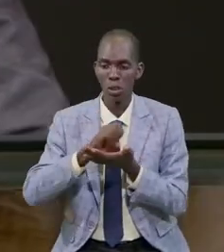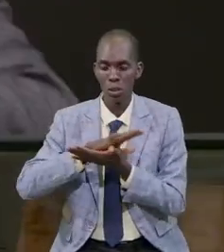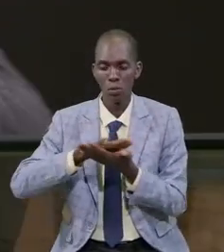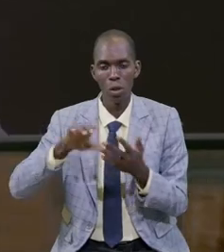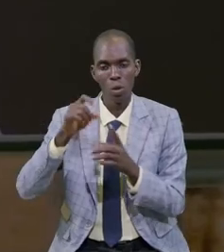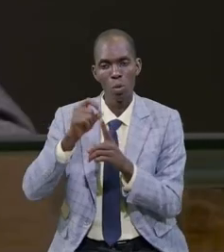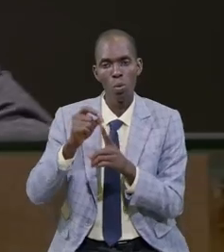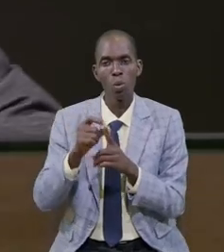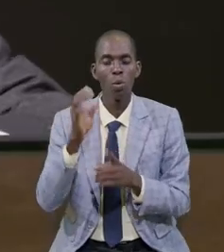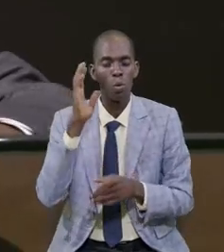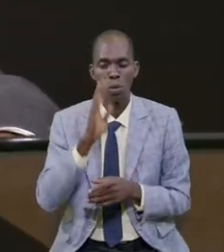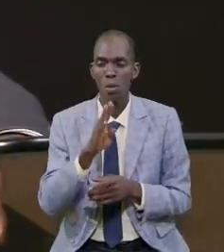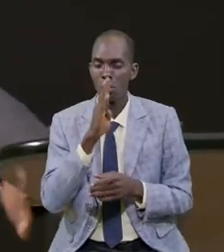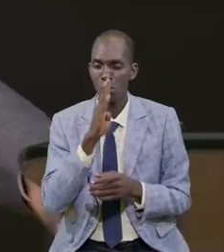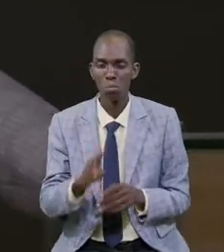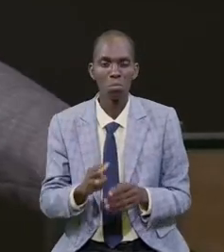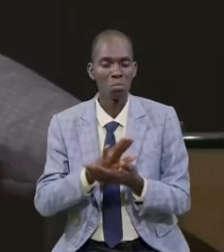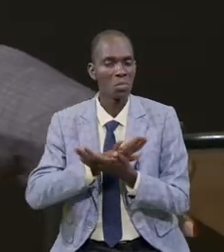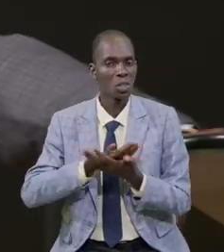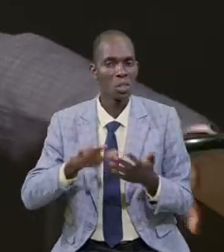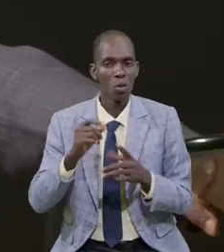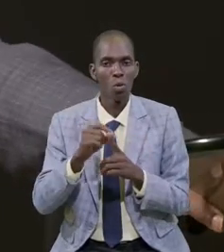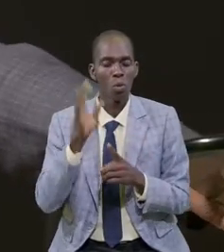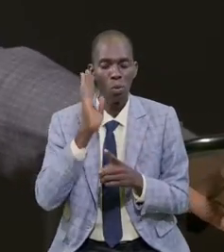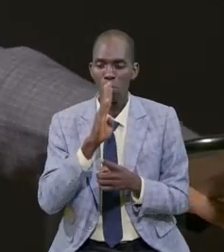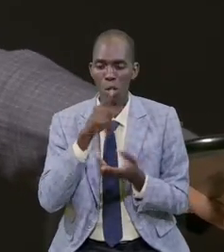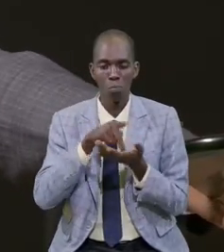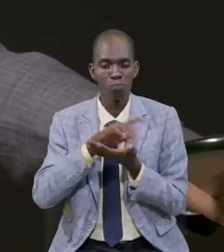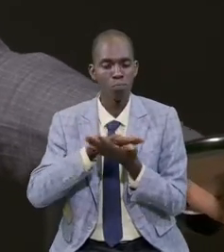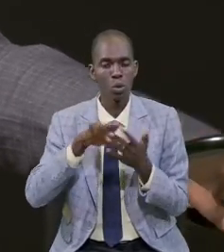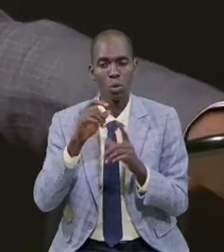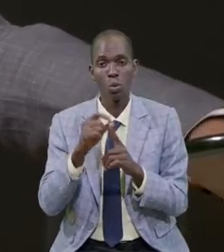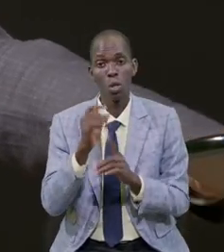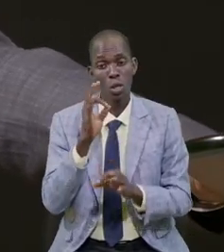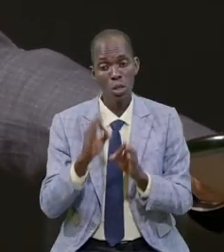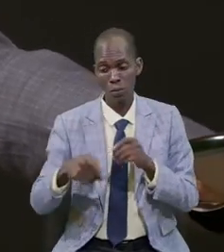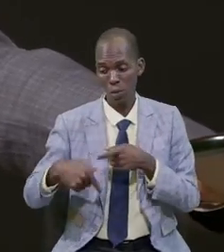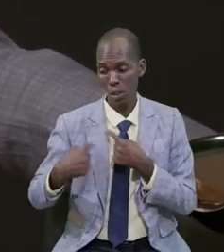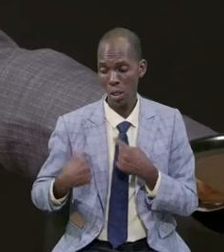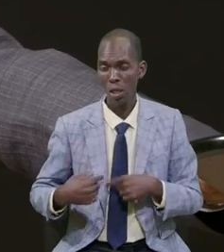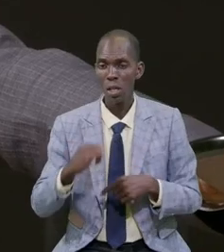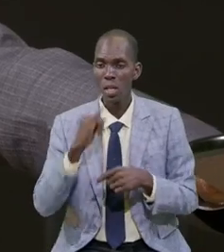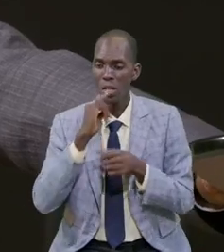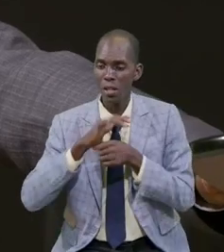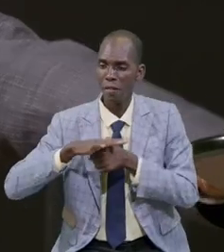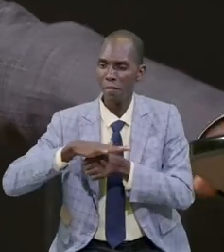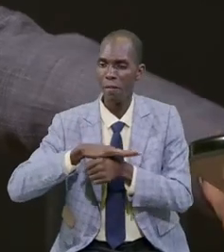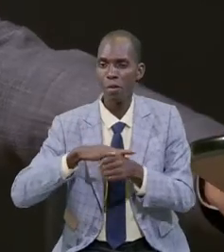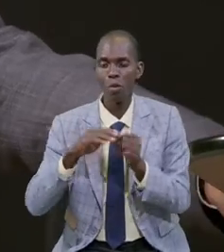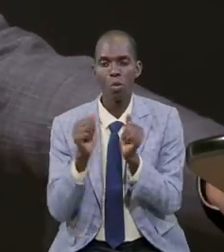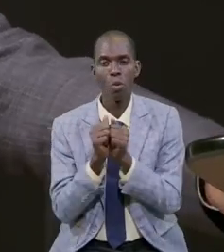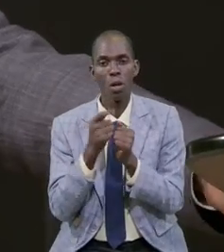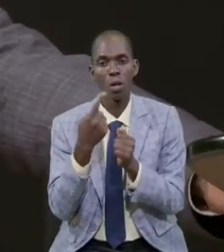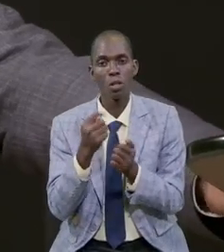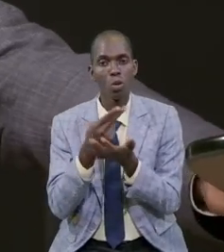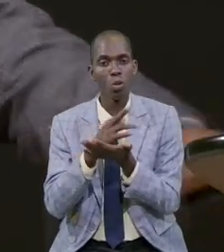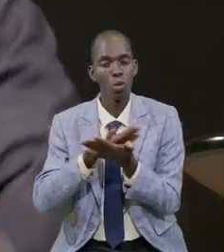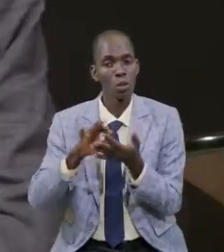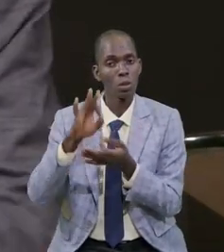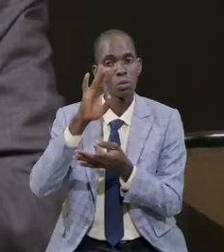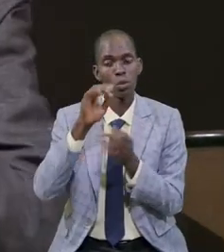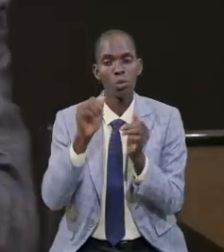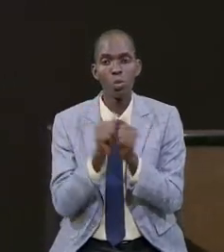paroles sanctifiées, des paroles pures, des paroles honnêtes. Si le cœur rempli du